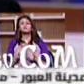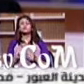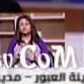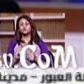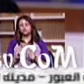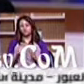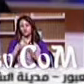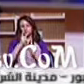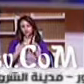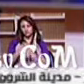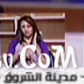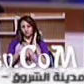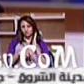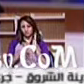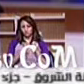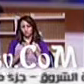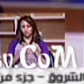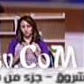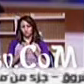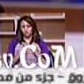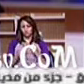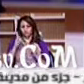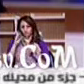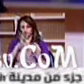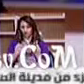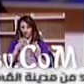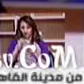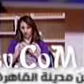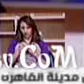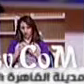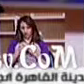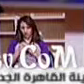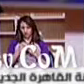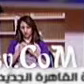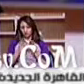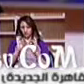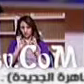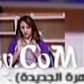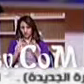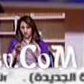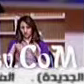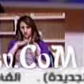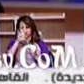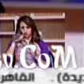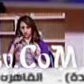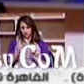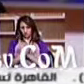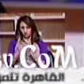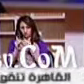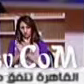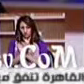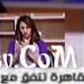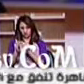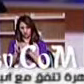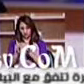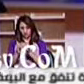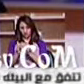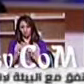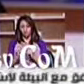جه في هذه الوثيقه الاتي اولا انه لا يجوز لاي شخص او فريق ان هو ا